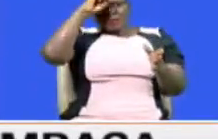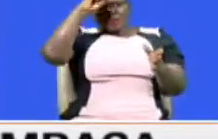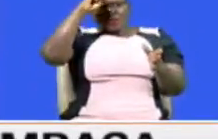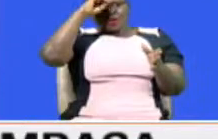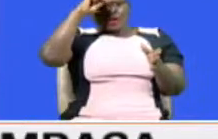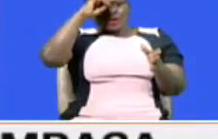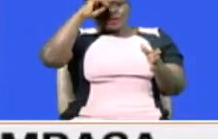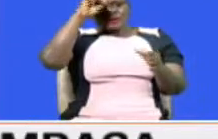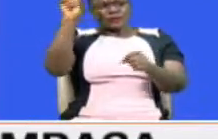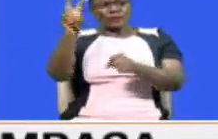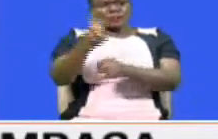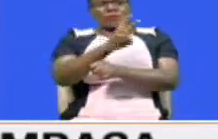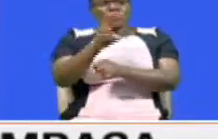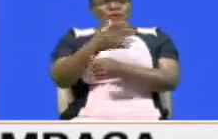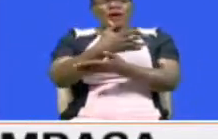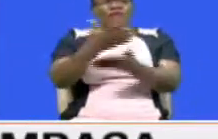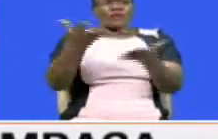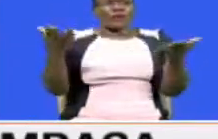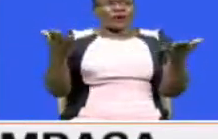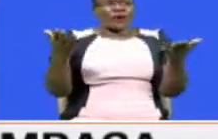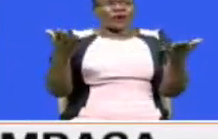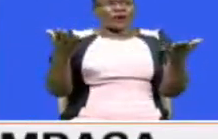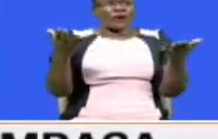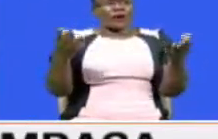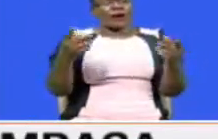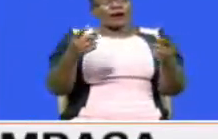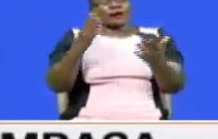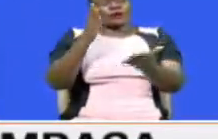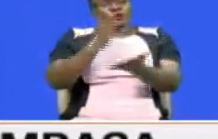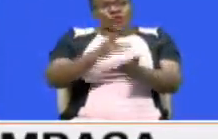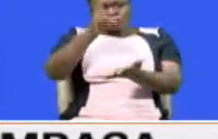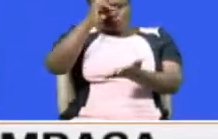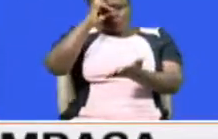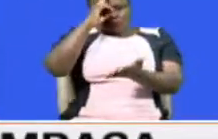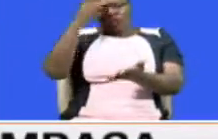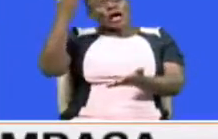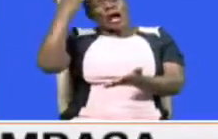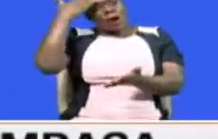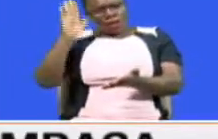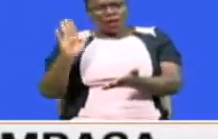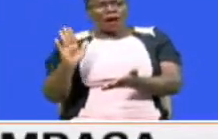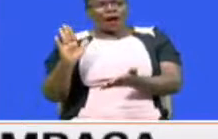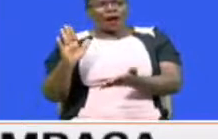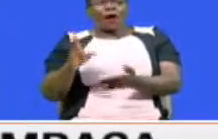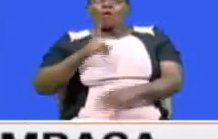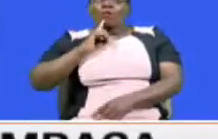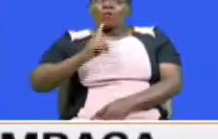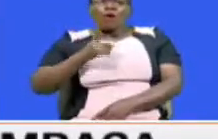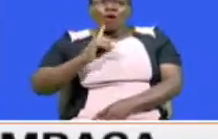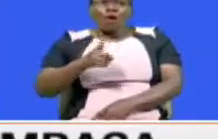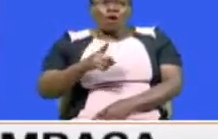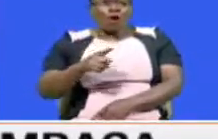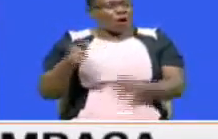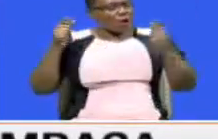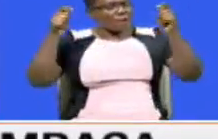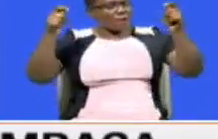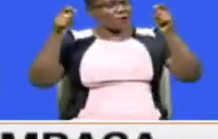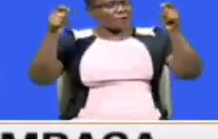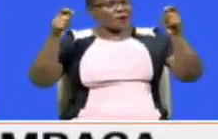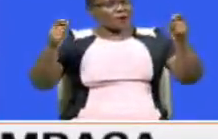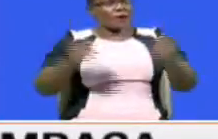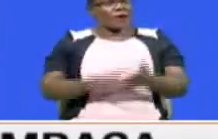walikuwa wamechukua usukani kila mahali. Japo polisi walikuwa wamefahamishwa, walionya dhidi ya kufanya